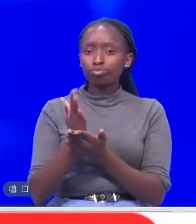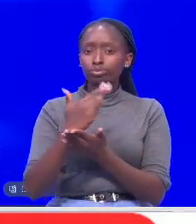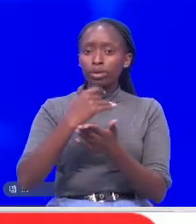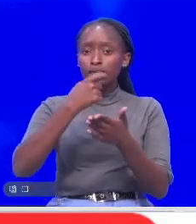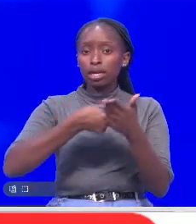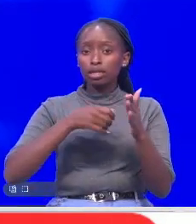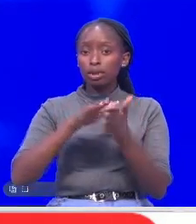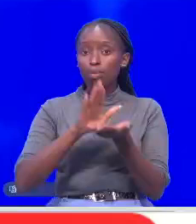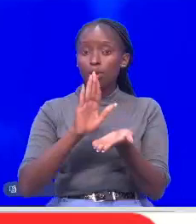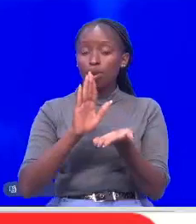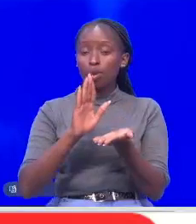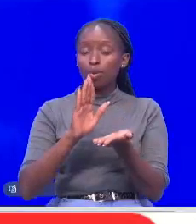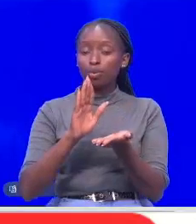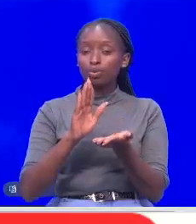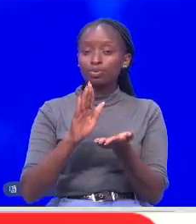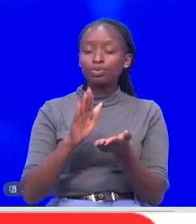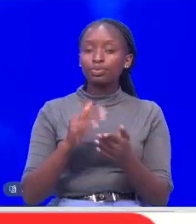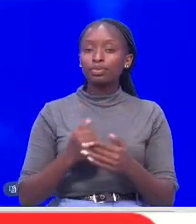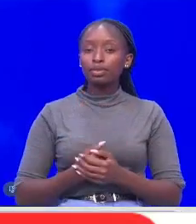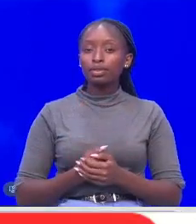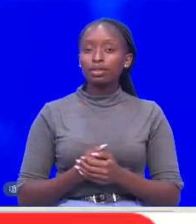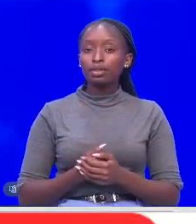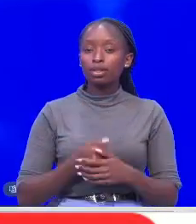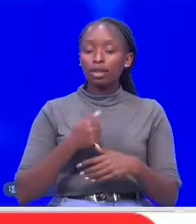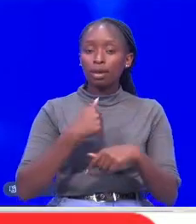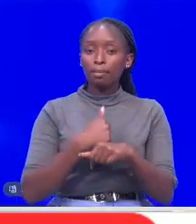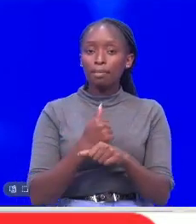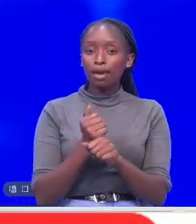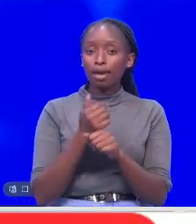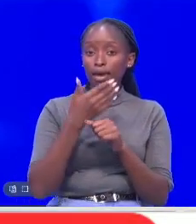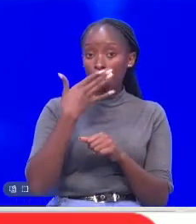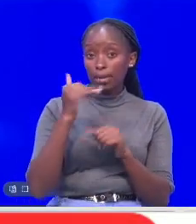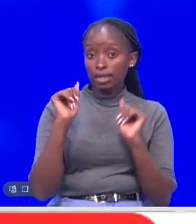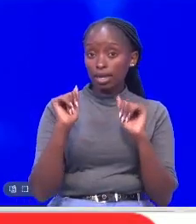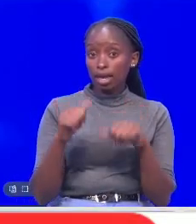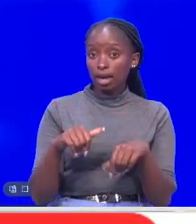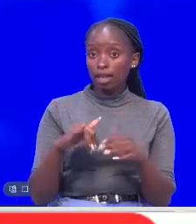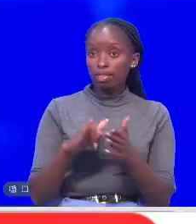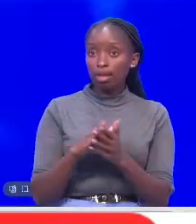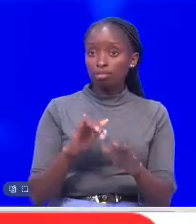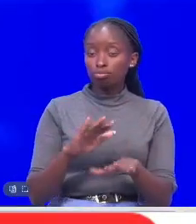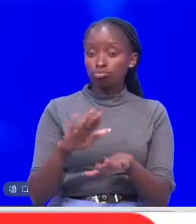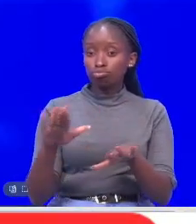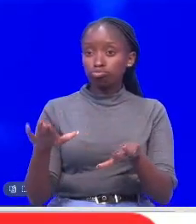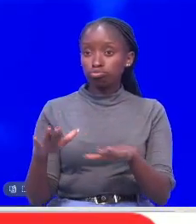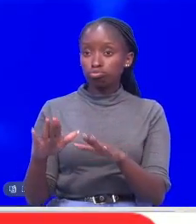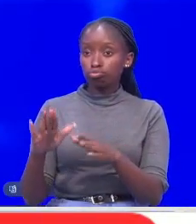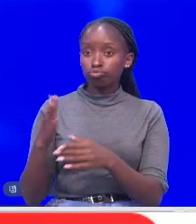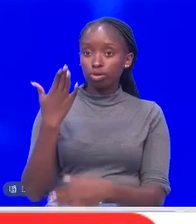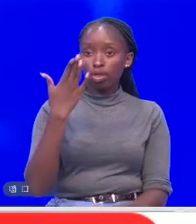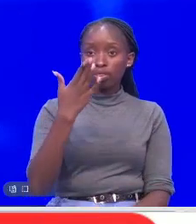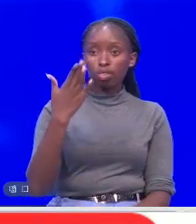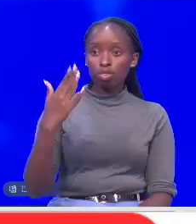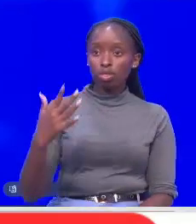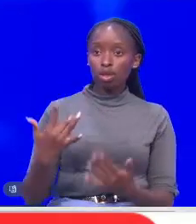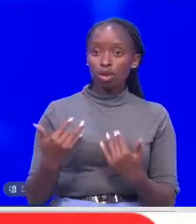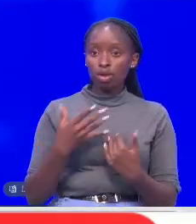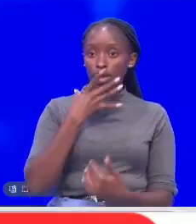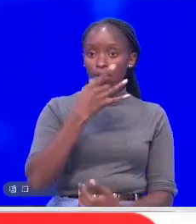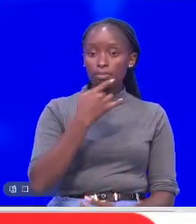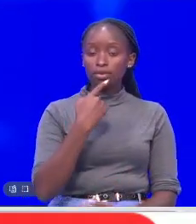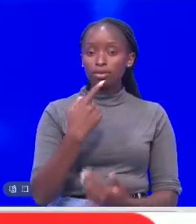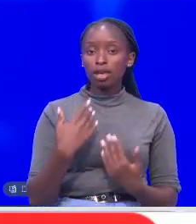zaidi ili kuimarisha sekta za uwekezaji. Kulingana na Mwaura, serikali ya Kenya Kwanza